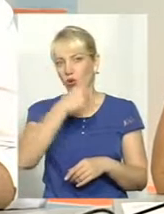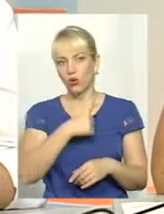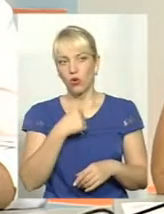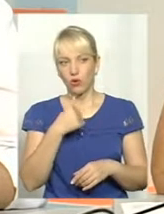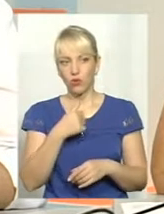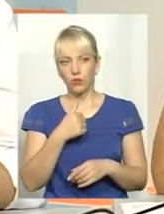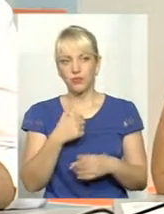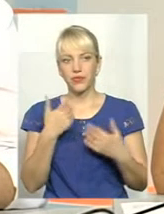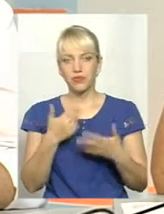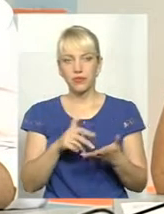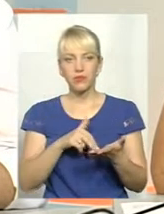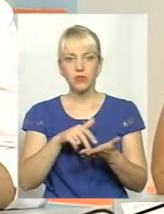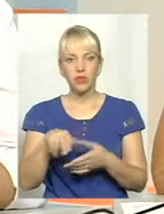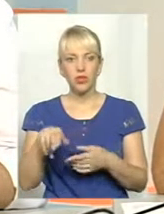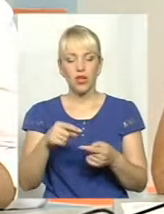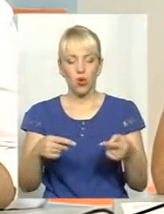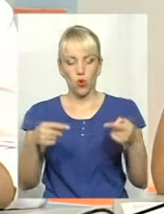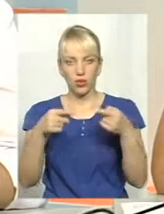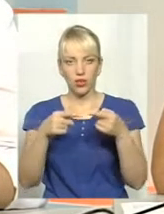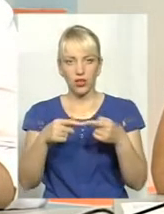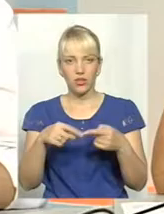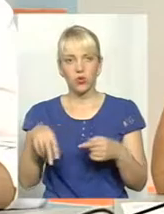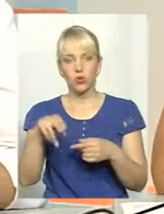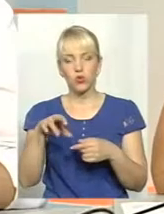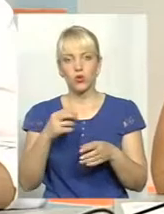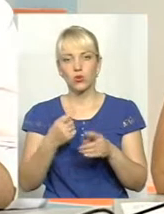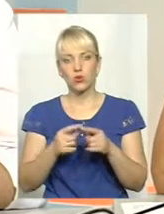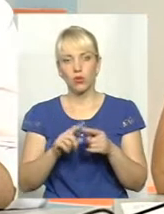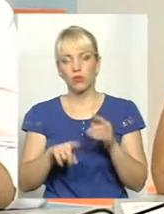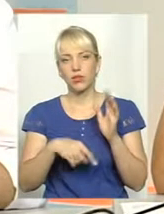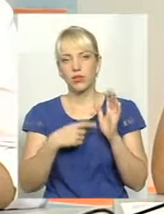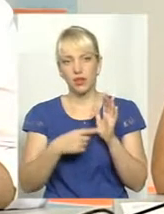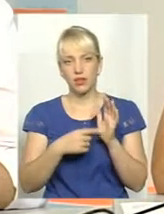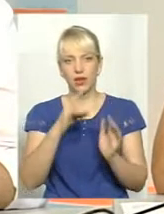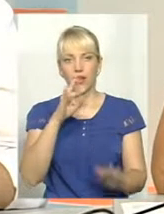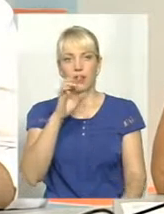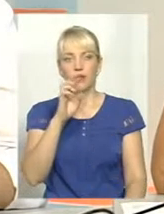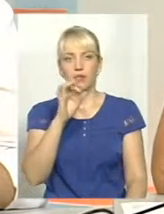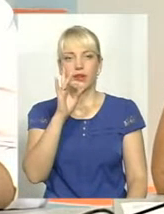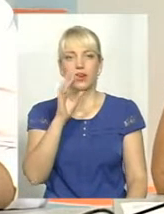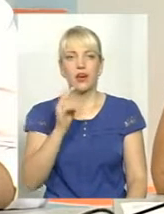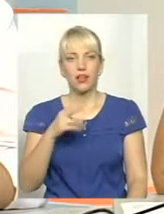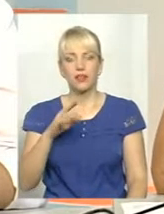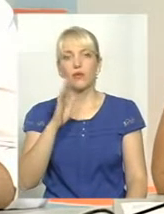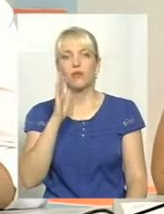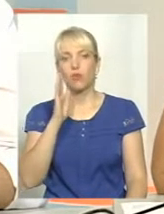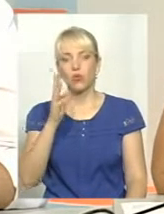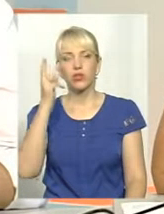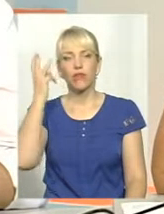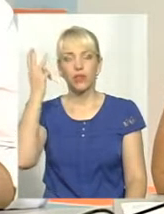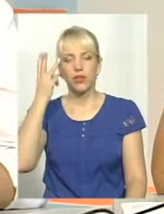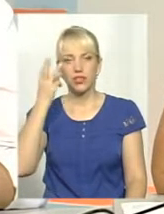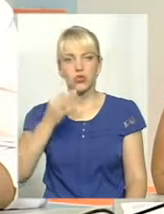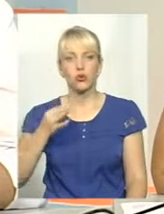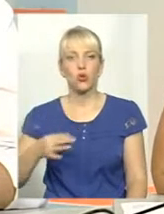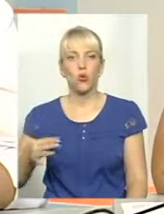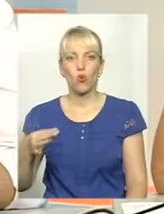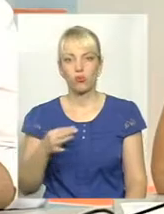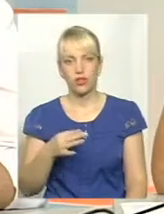вже давно. У всякому разі є така думка, і є така ідея, їй вже багато років. Мені, наприклад, приємно,